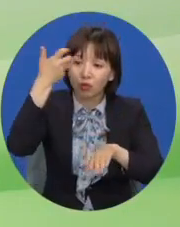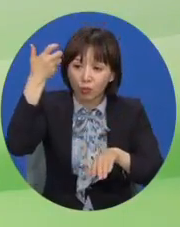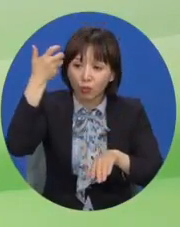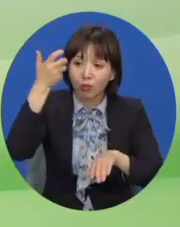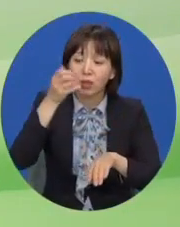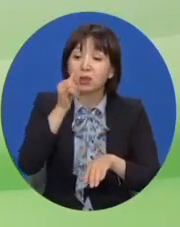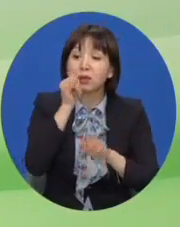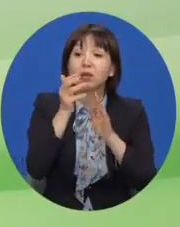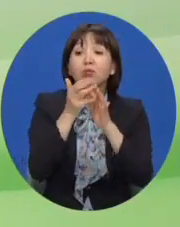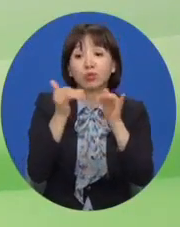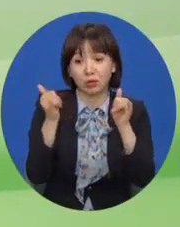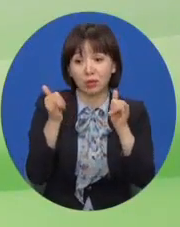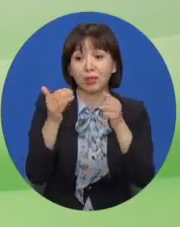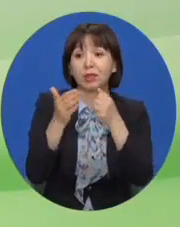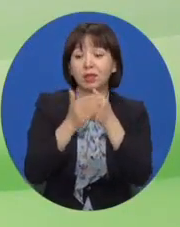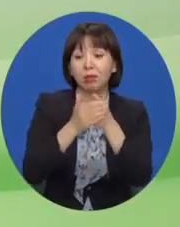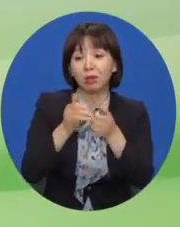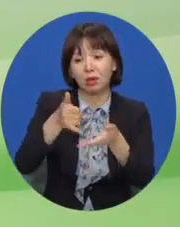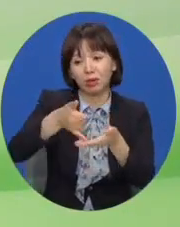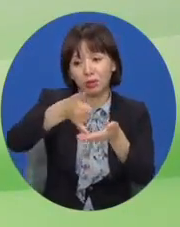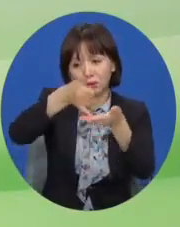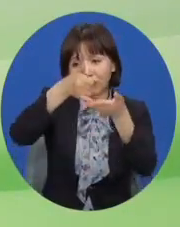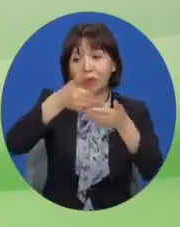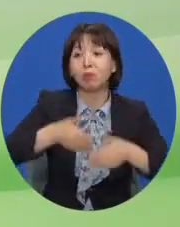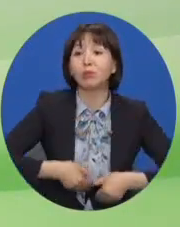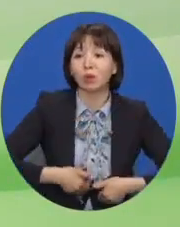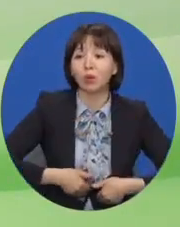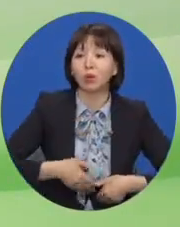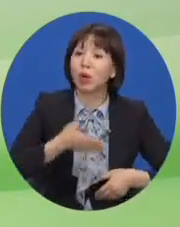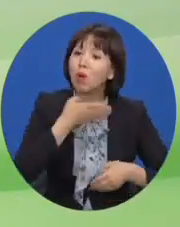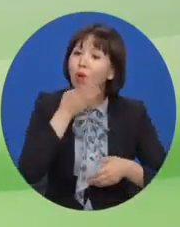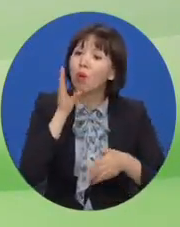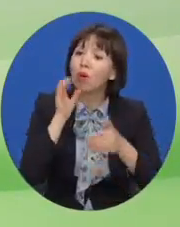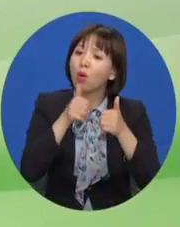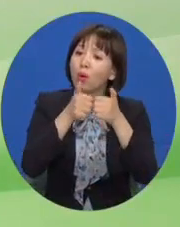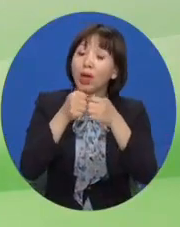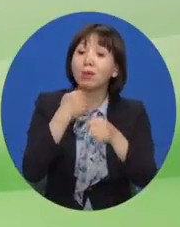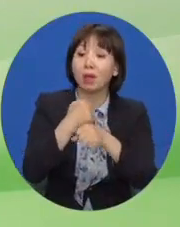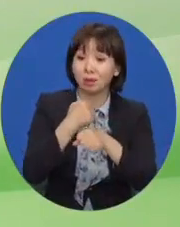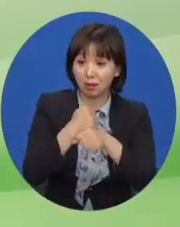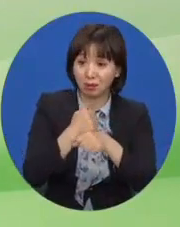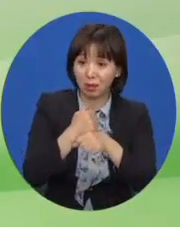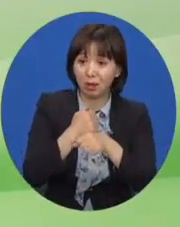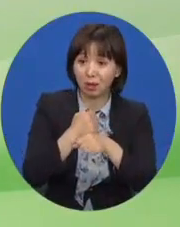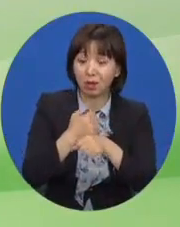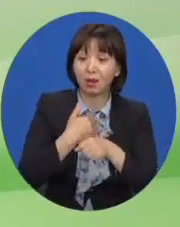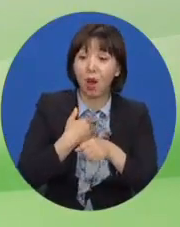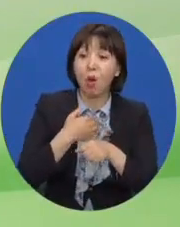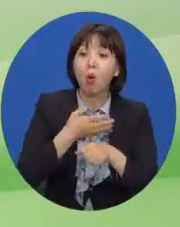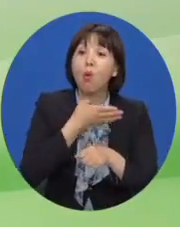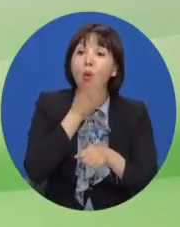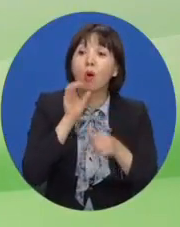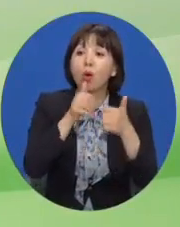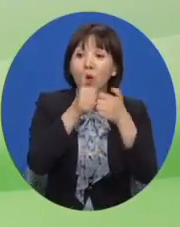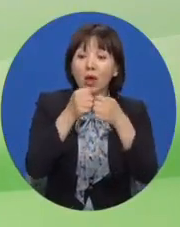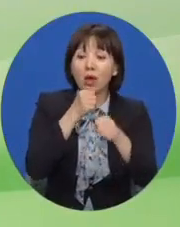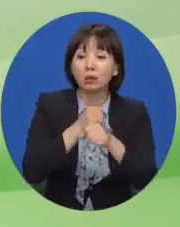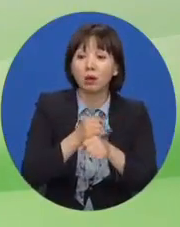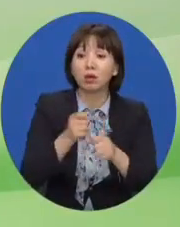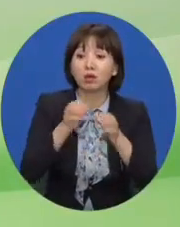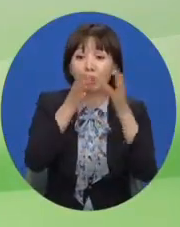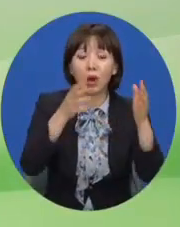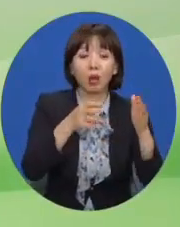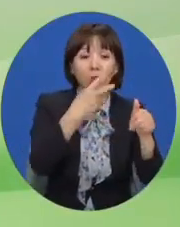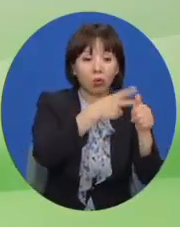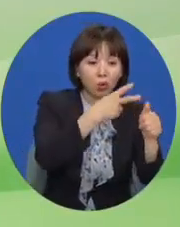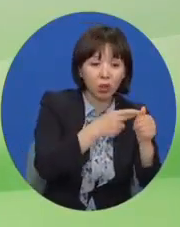있었던 분으로서 우리가 예우해야 됩니다. 저는 원로회의를 만들었습니다. 원로회의에서 그동안 교사는 교사로서,